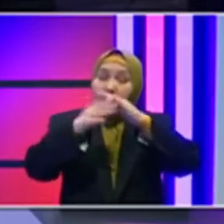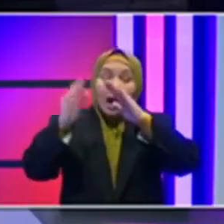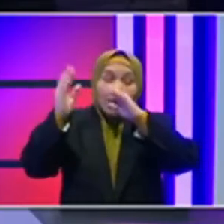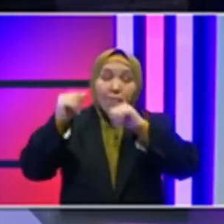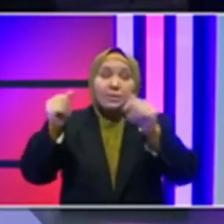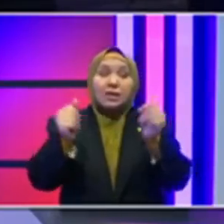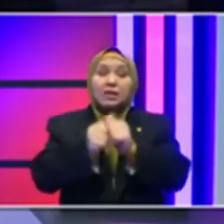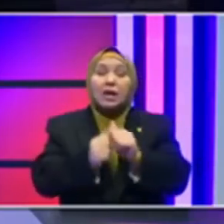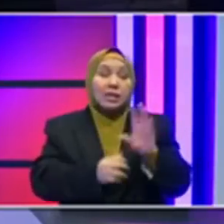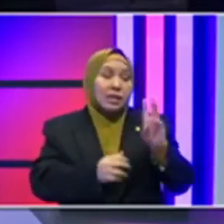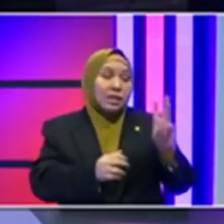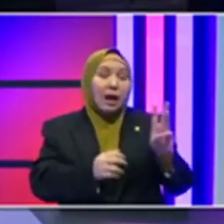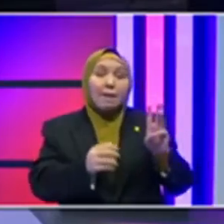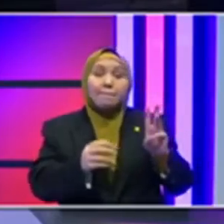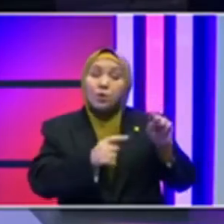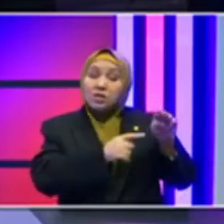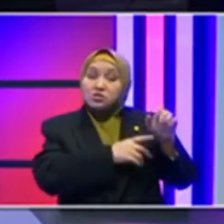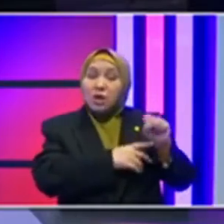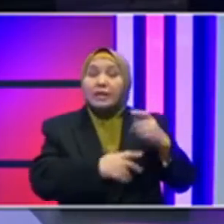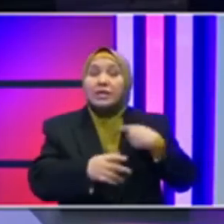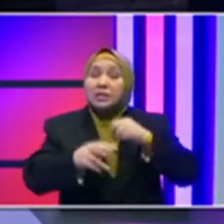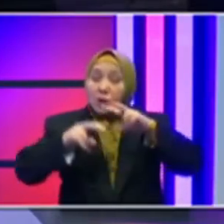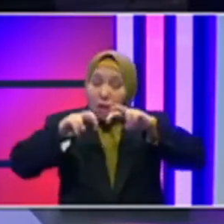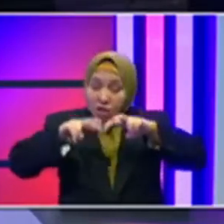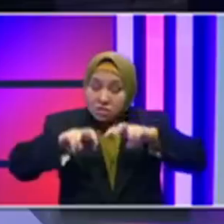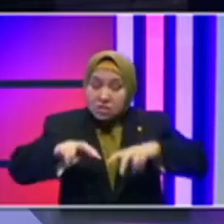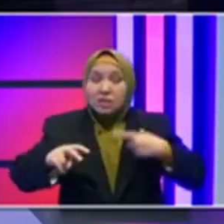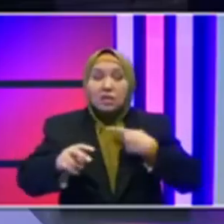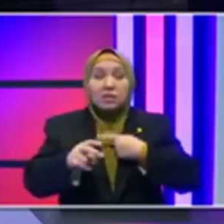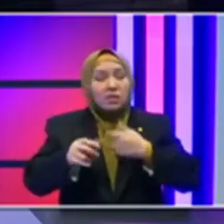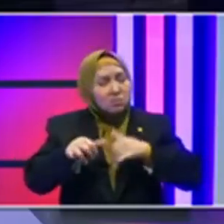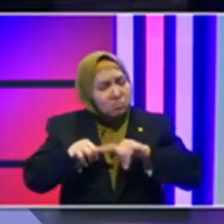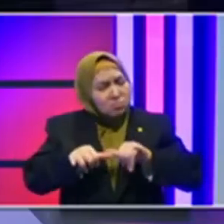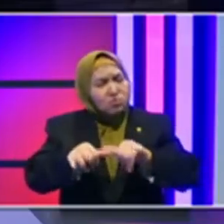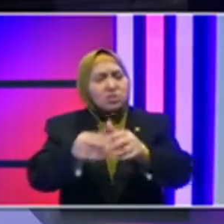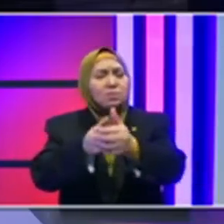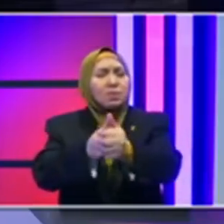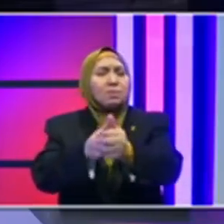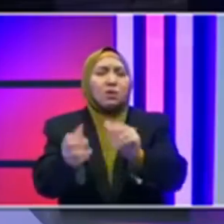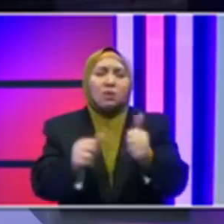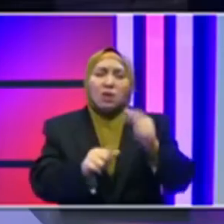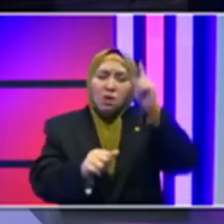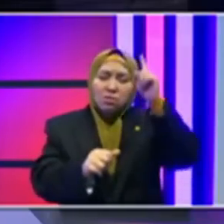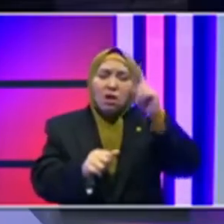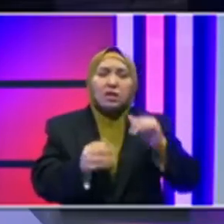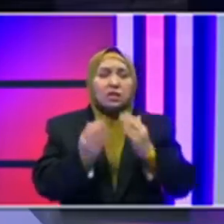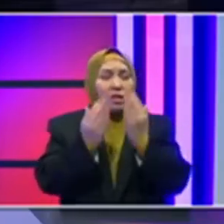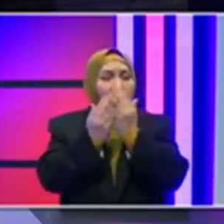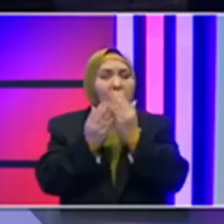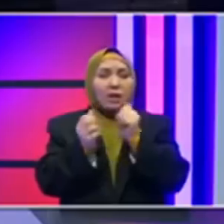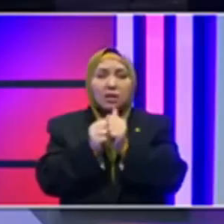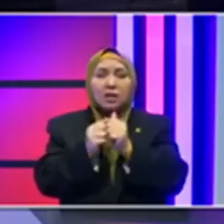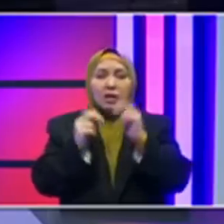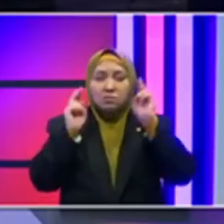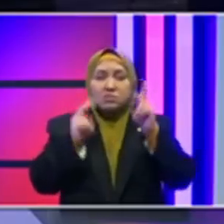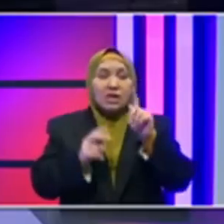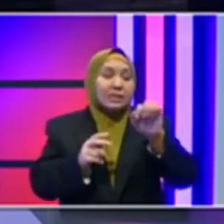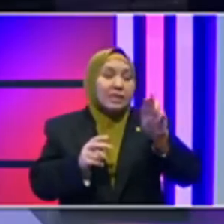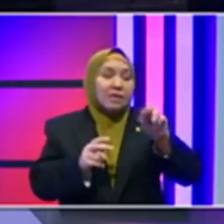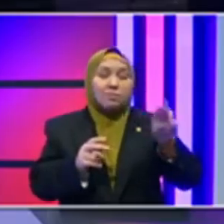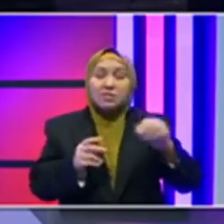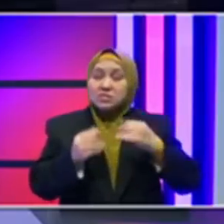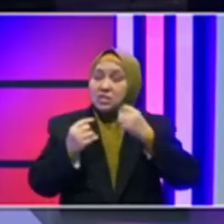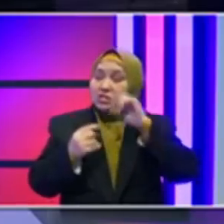dengan 6 Halaman kita ulang Haji ini kita ma dipimpin Allah kita berdoa di ujung ini bersama alfarius Tirmidzi